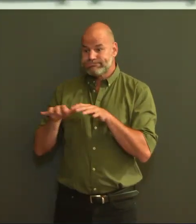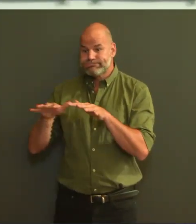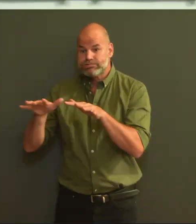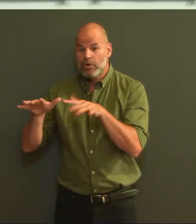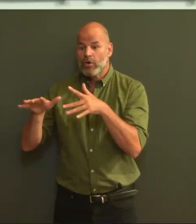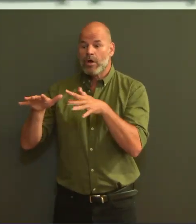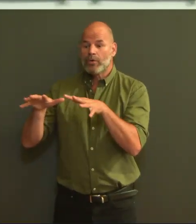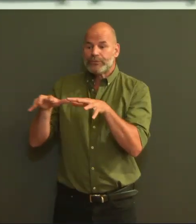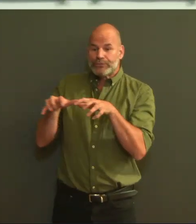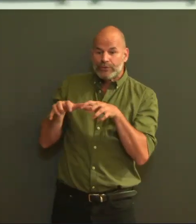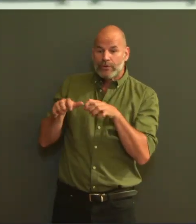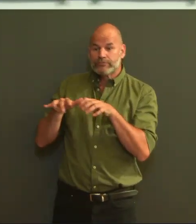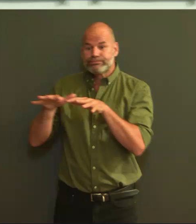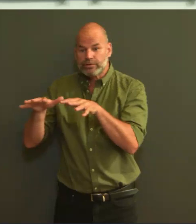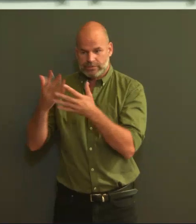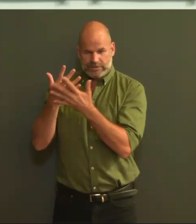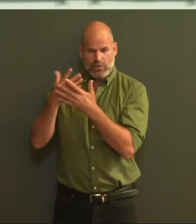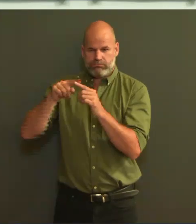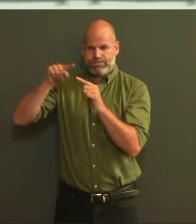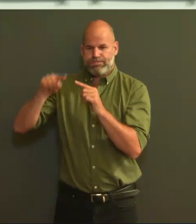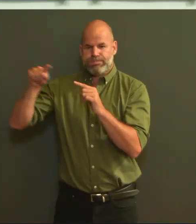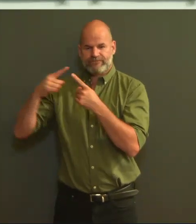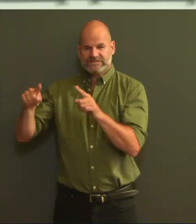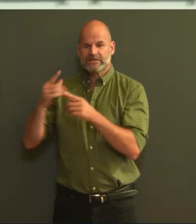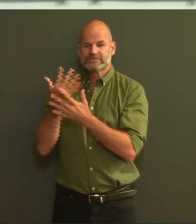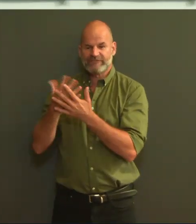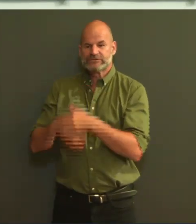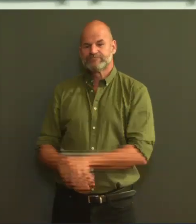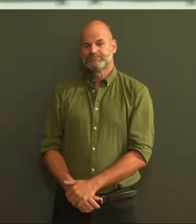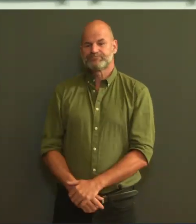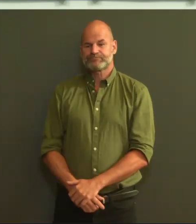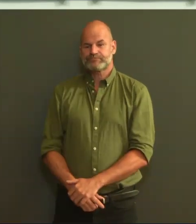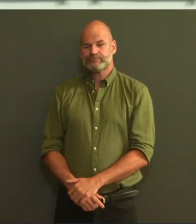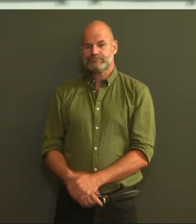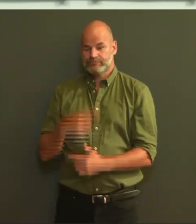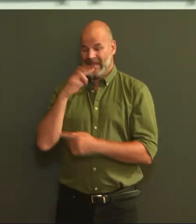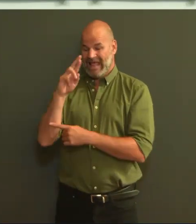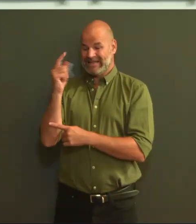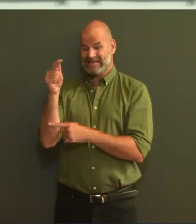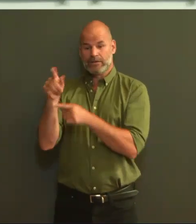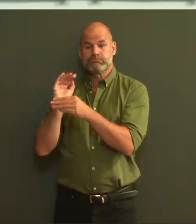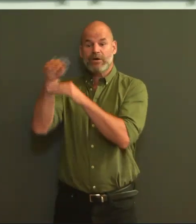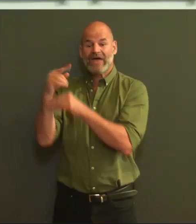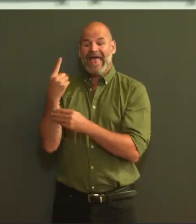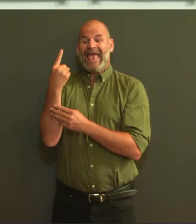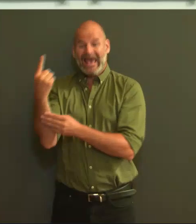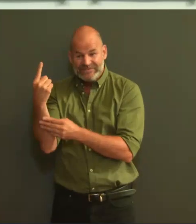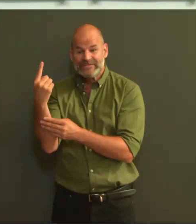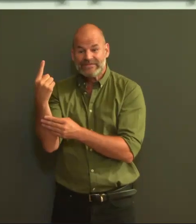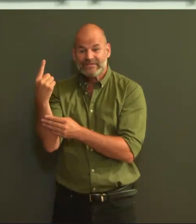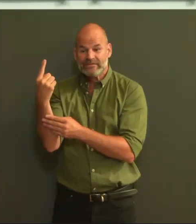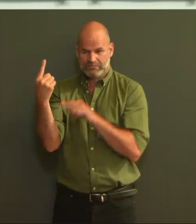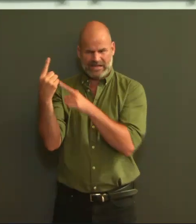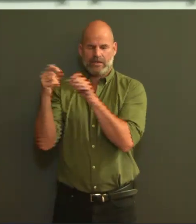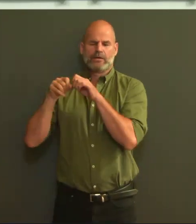RT hoger is dan 1, want dan zal één persoon minstens meer dan 1 andere persoon